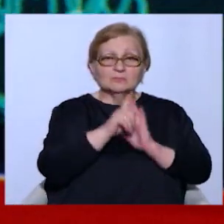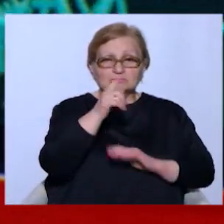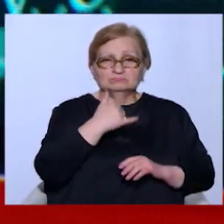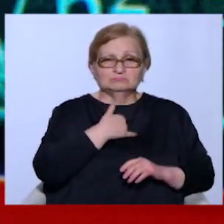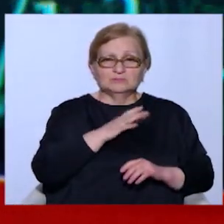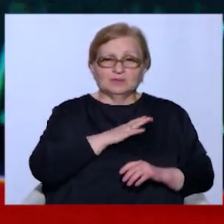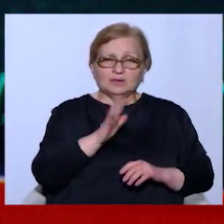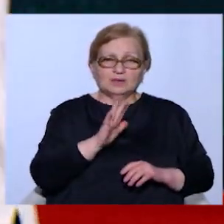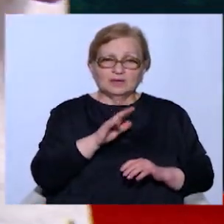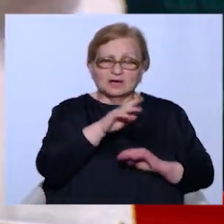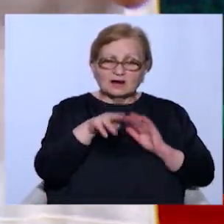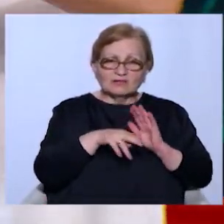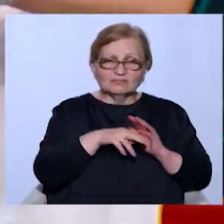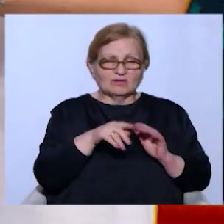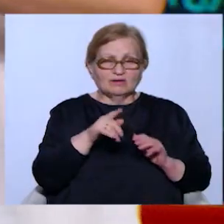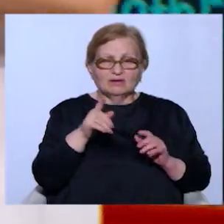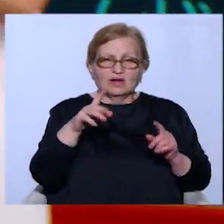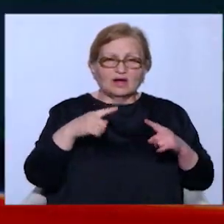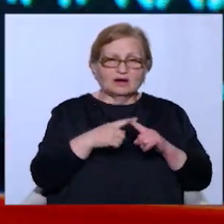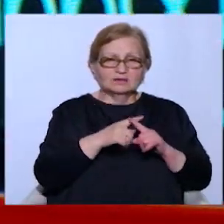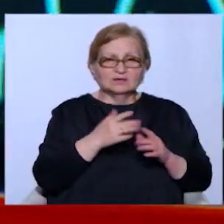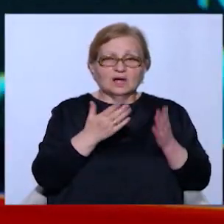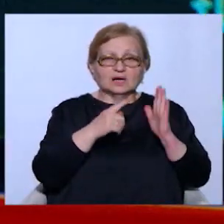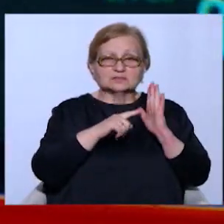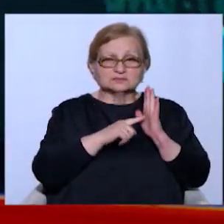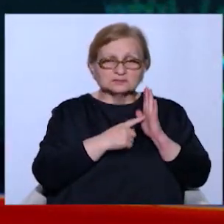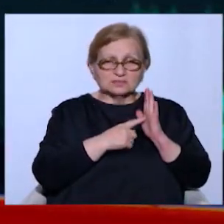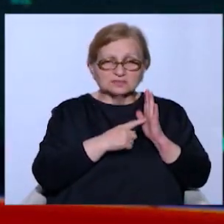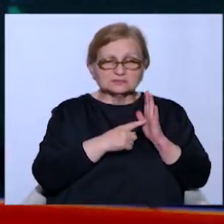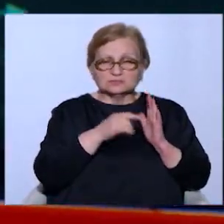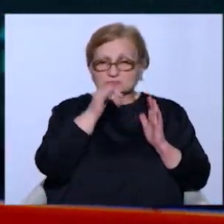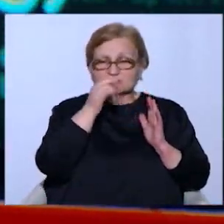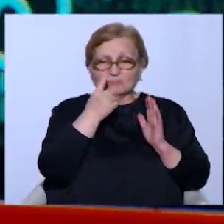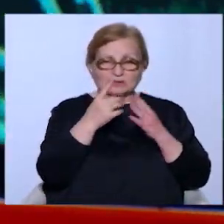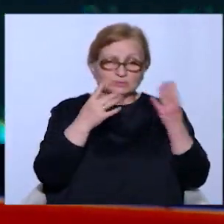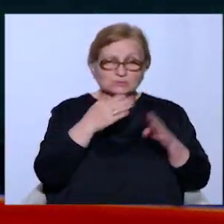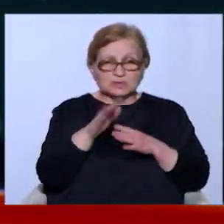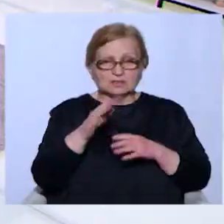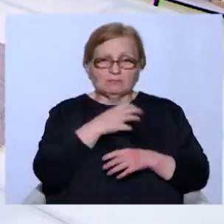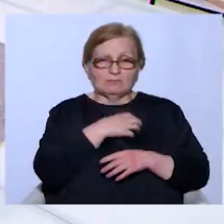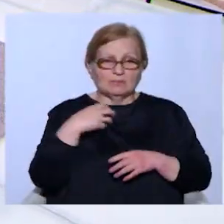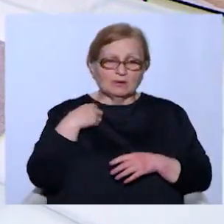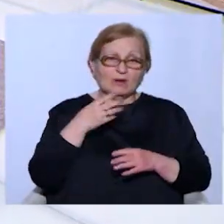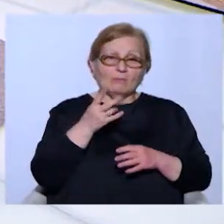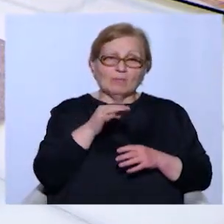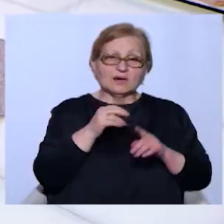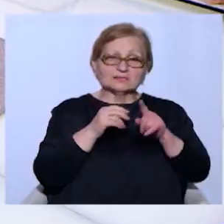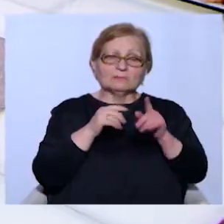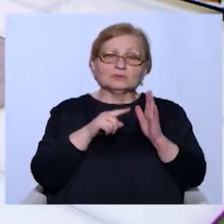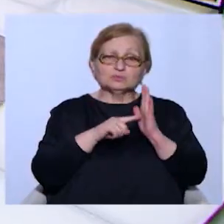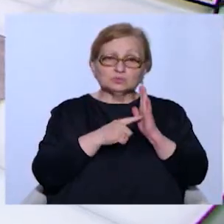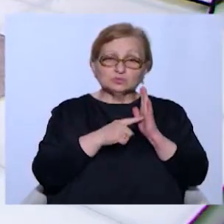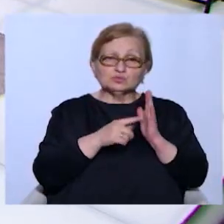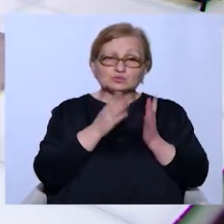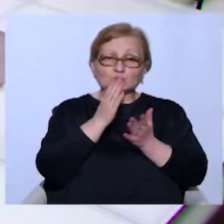ეს ქვესიმრავლეები ტუზების და მეფეების არ ეკვეთებოდა, იმიტომ რომ თუ არის ტუზი, ვერ იქნება მეფე და პირიქით. მაგრამ თუ არის ტუზი, შეიძლება იყოს აგური და